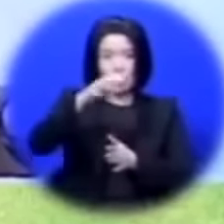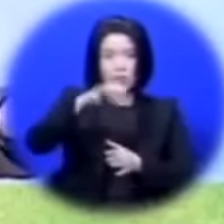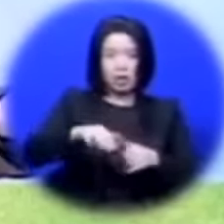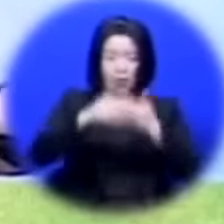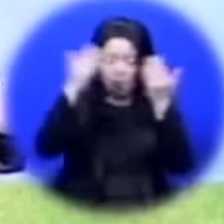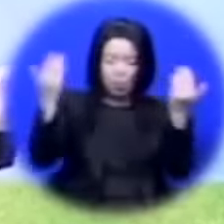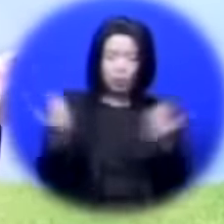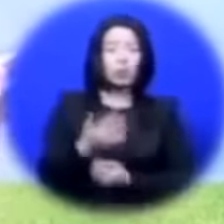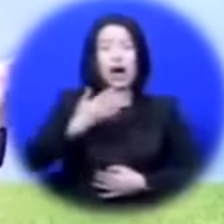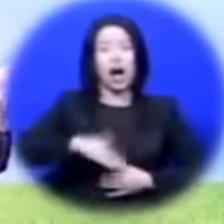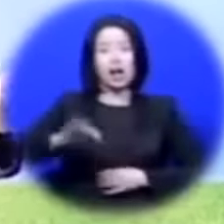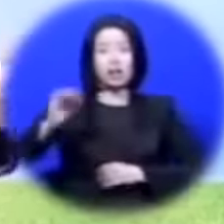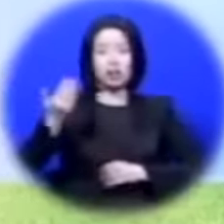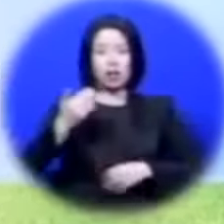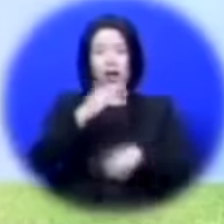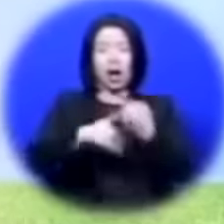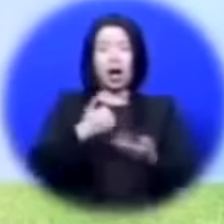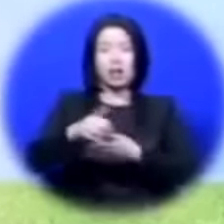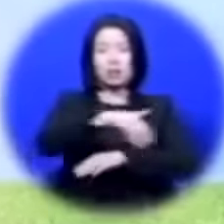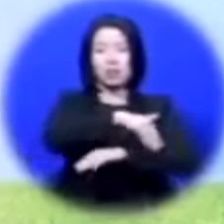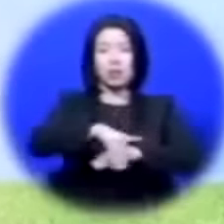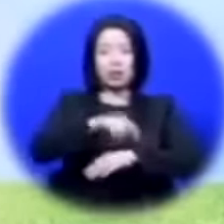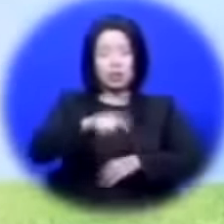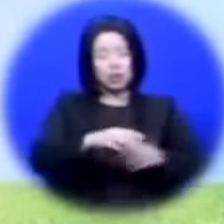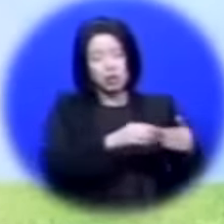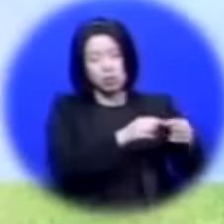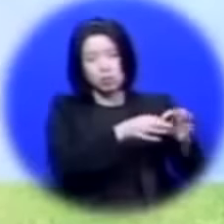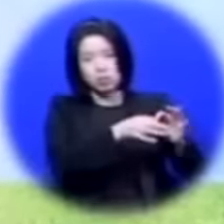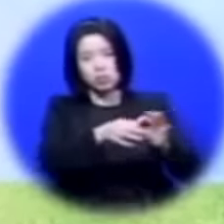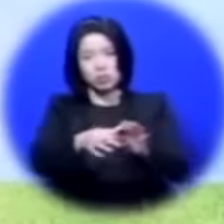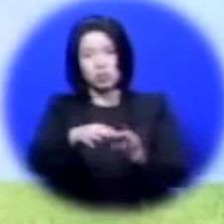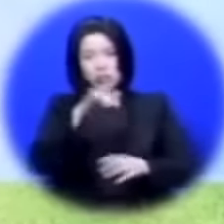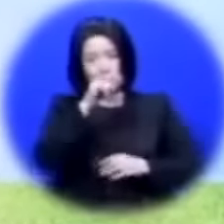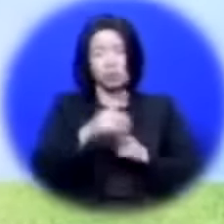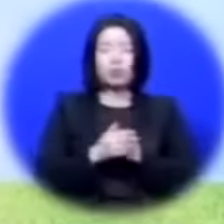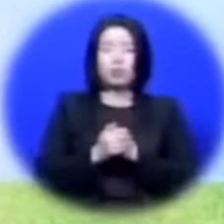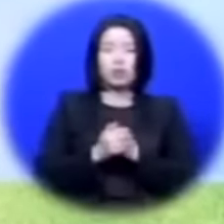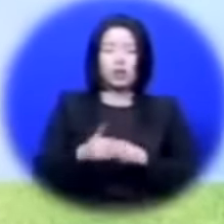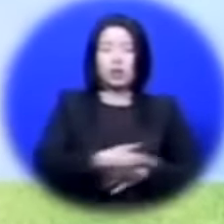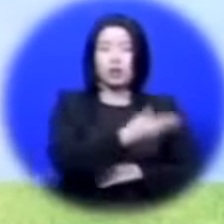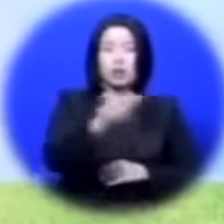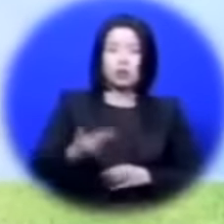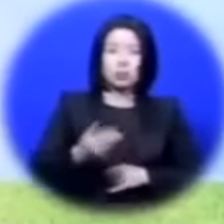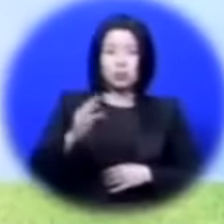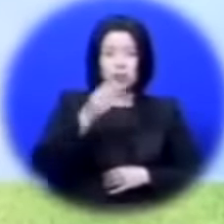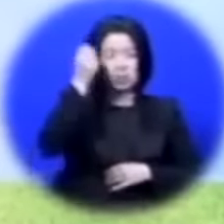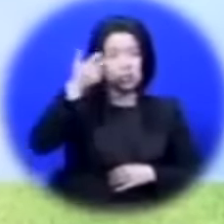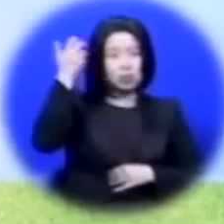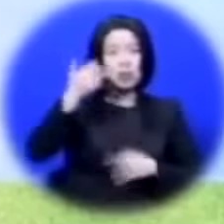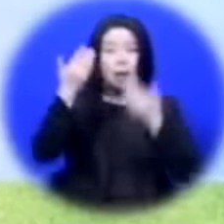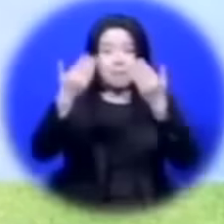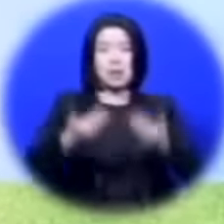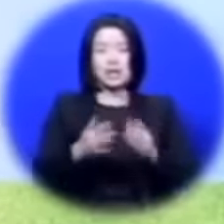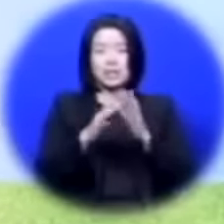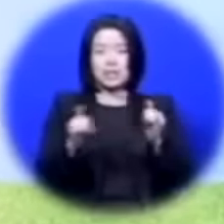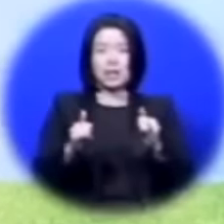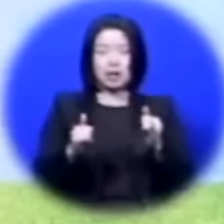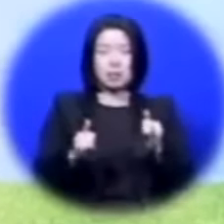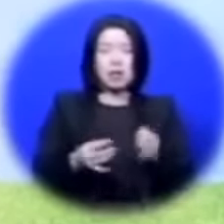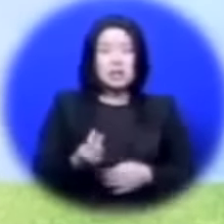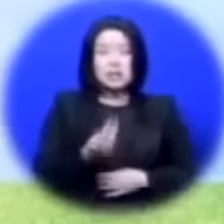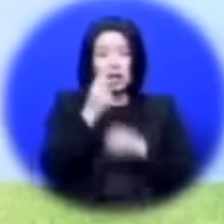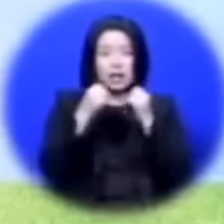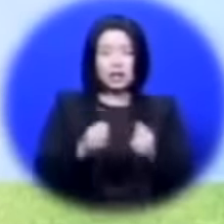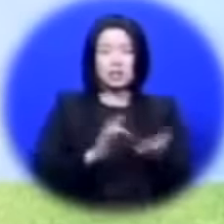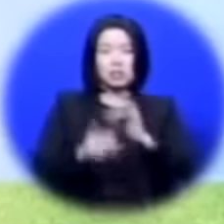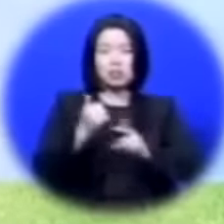돼요 하나님의 계획은 여기까지 이어집니다 여러분 성령 받은 사람 예수 살아계신 예수님을